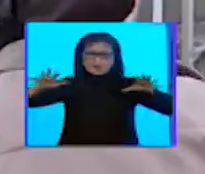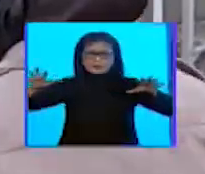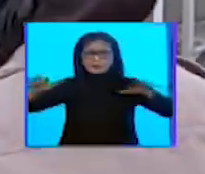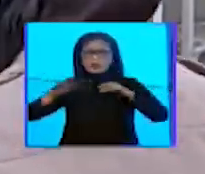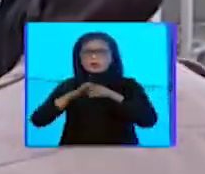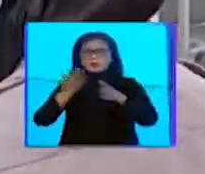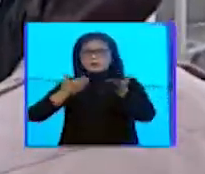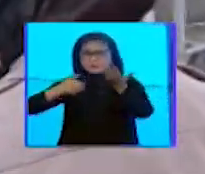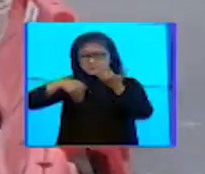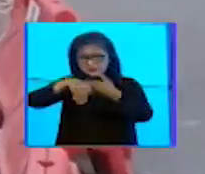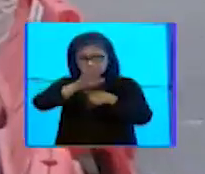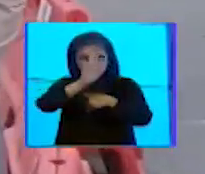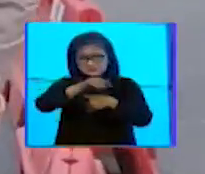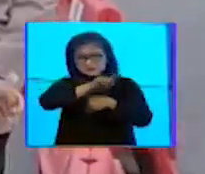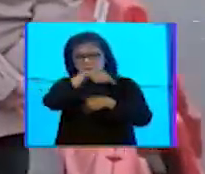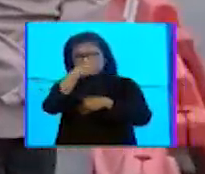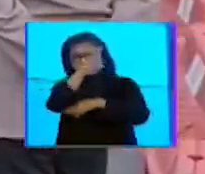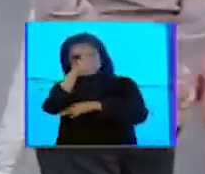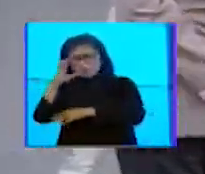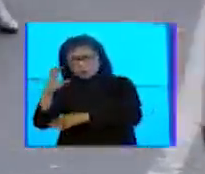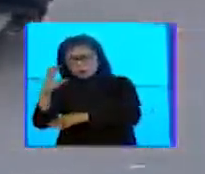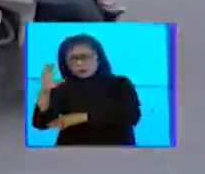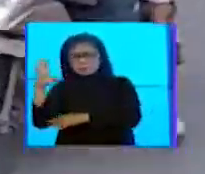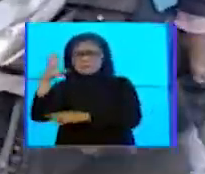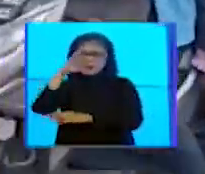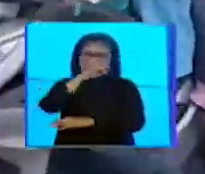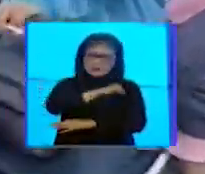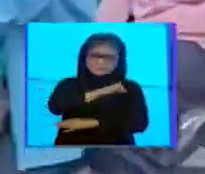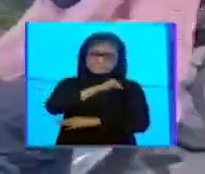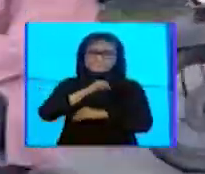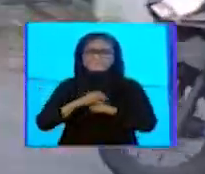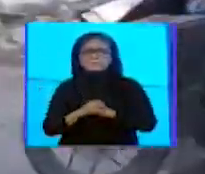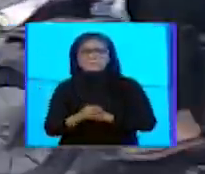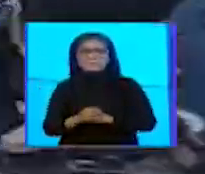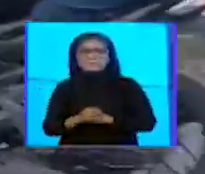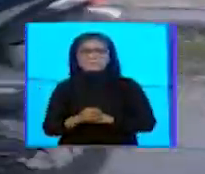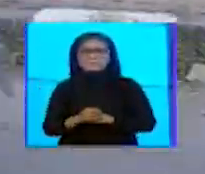akan terjadi sore hingga malam hari nanti. Dari Cirebon, Jawa Barat, Toi Iskandar melaporkan.